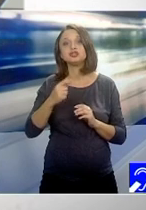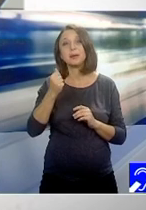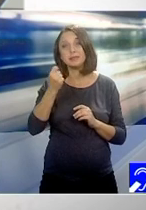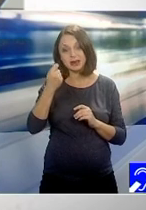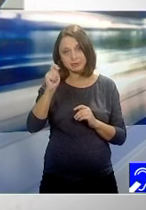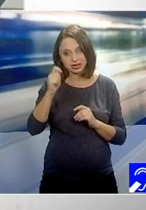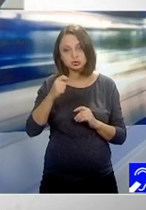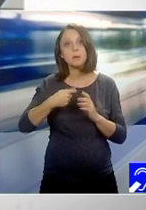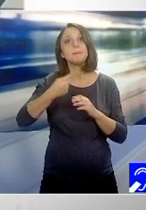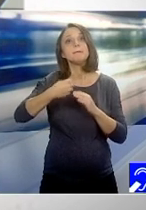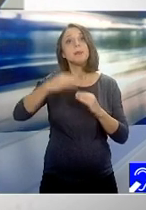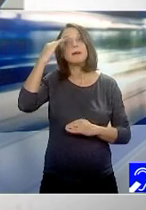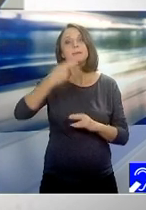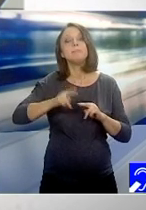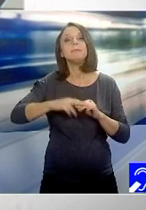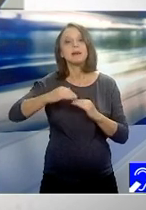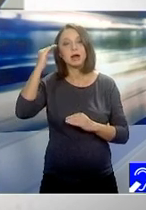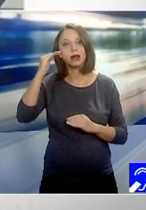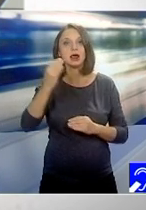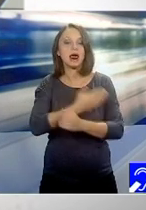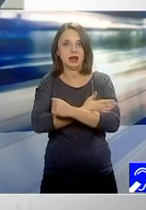mult la vânzarea masei lemnoase.